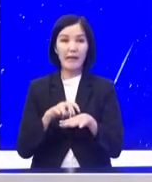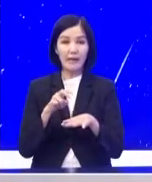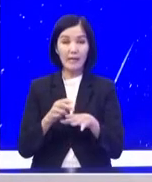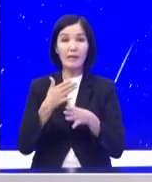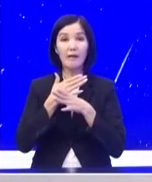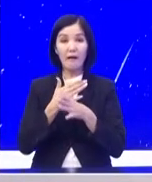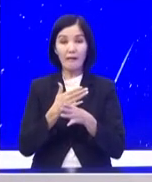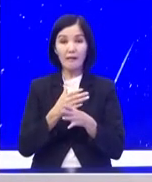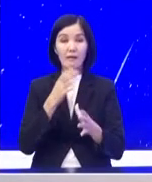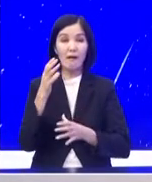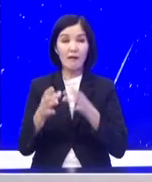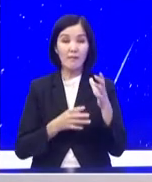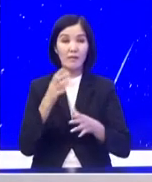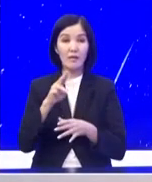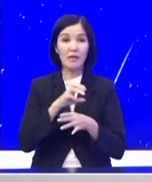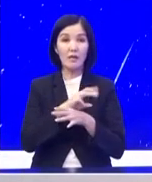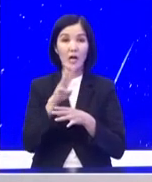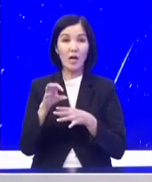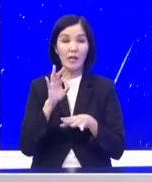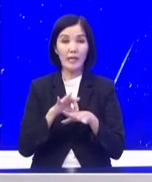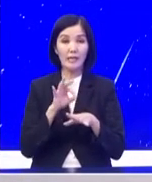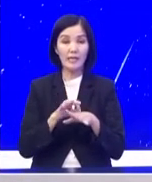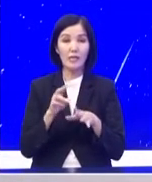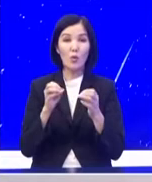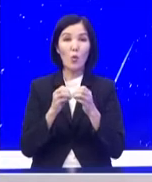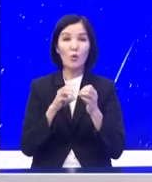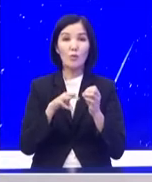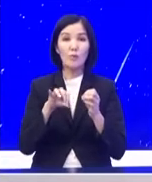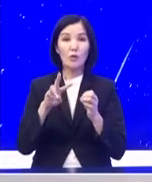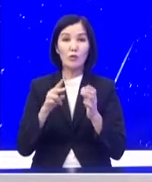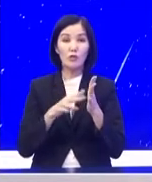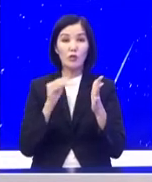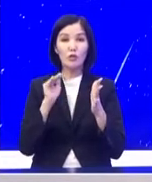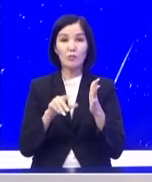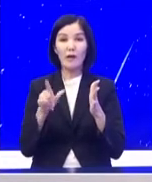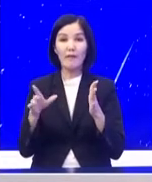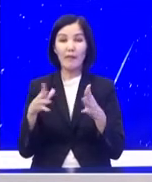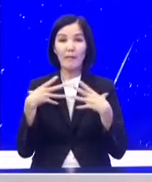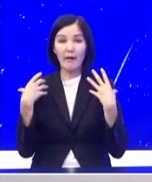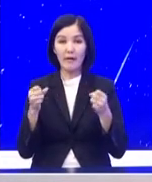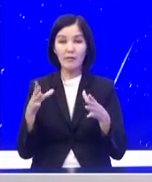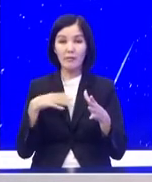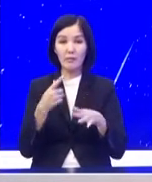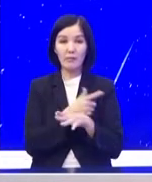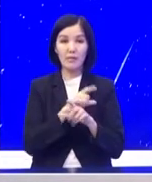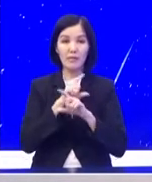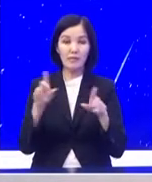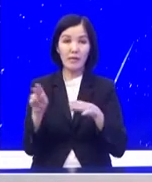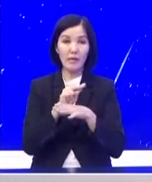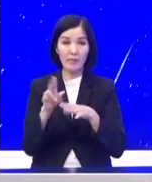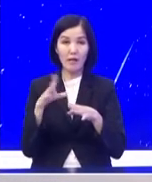Дәрігерлердің арқасы, әлемде коронавирустан 10 миллион 700 мыңнан аса адам айығып шықты. Бұл медициналық мекемелерде ем